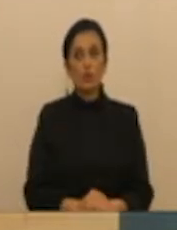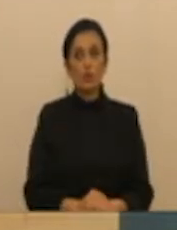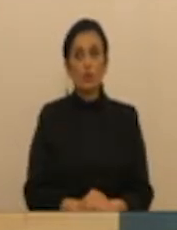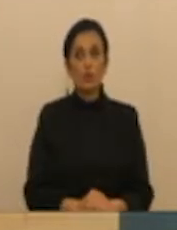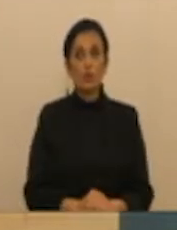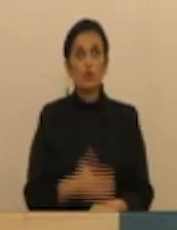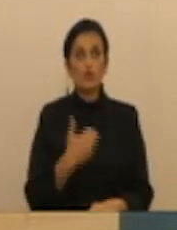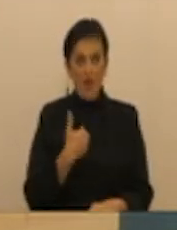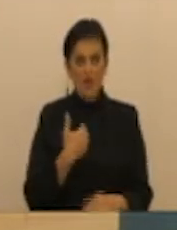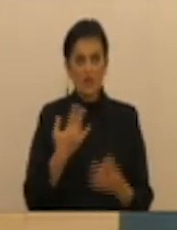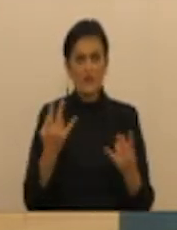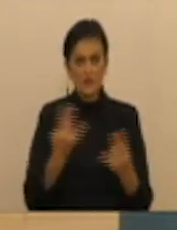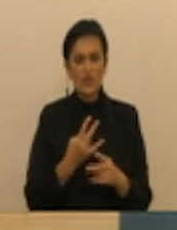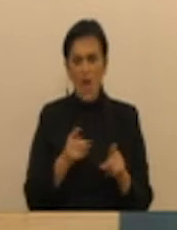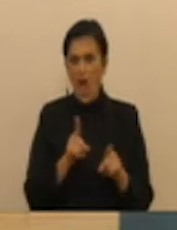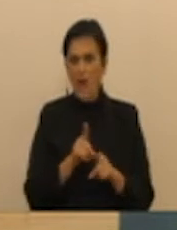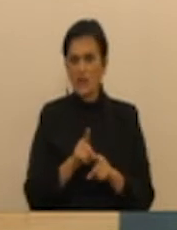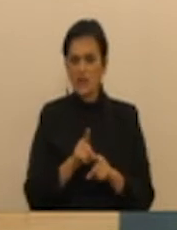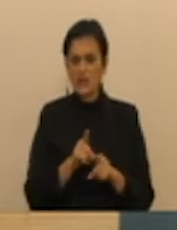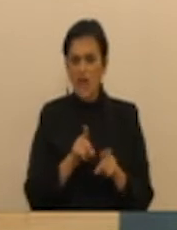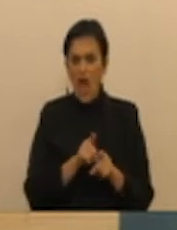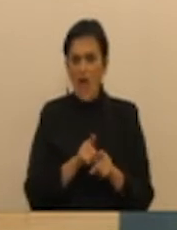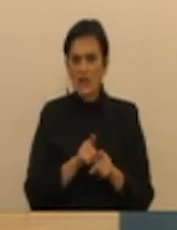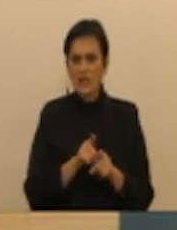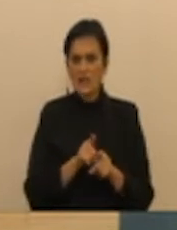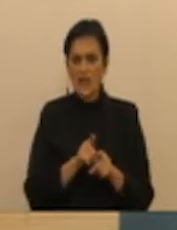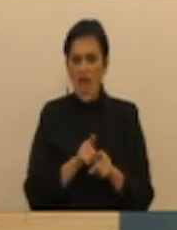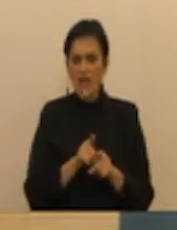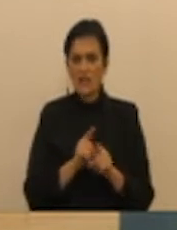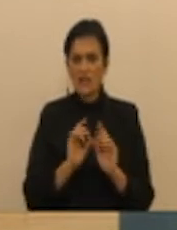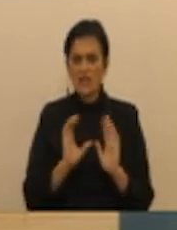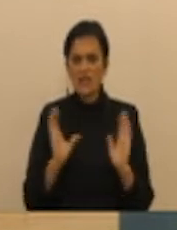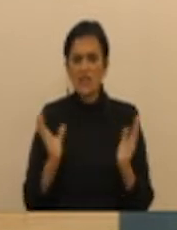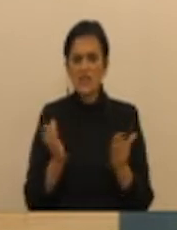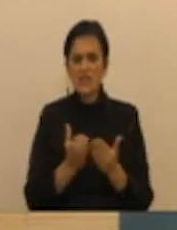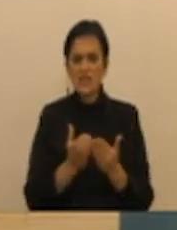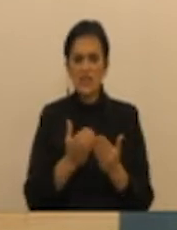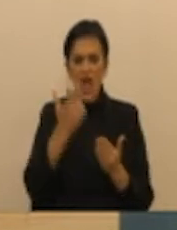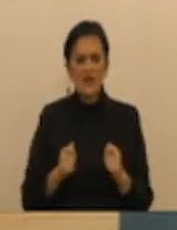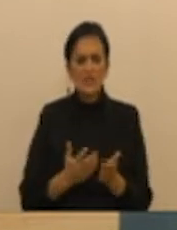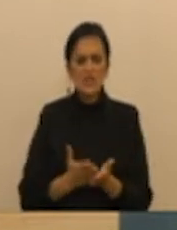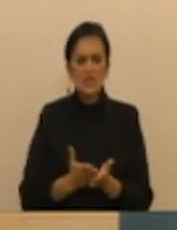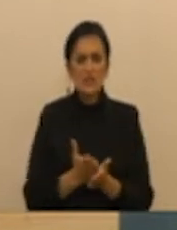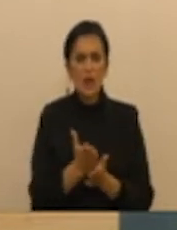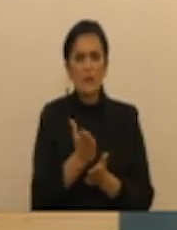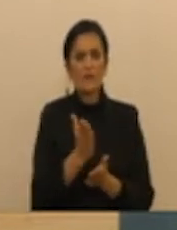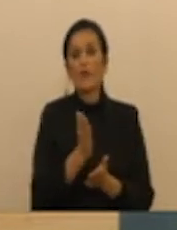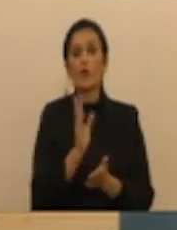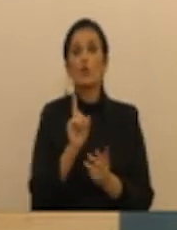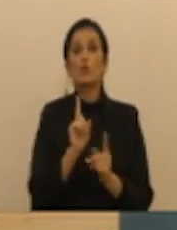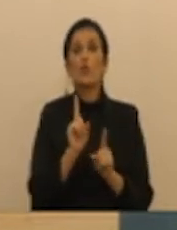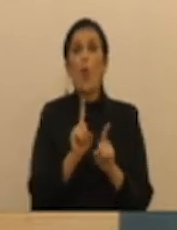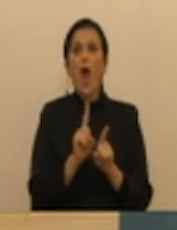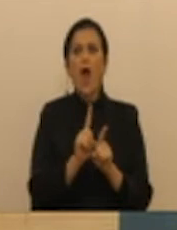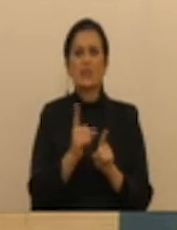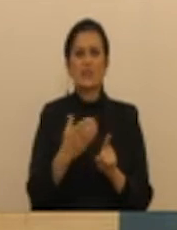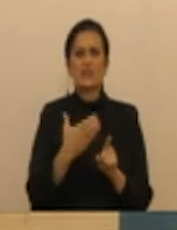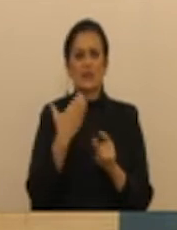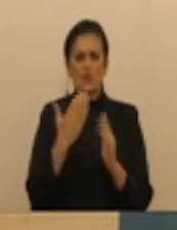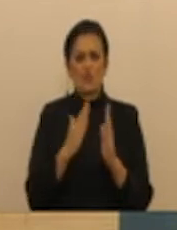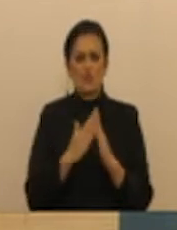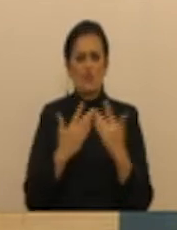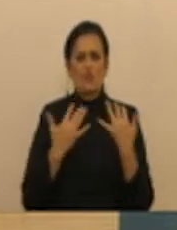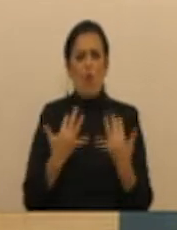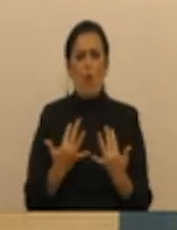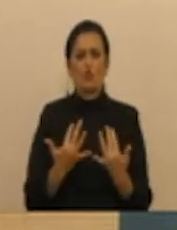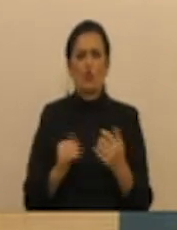გვიღირს რომ ასეთი გაერთიანებისთვის ასეთ თავგანწირული სწრაფა რომელიც ასეთ კაბალურ მოთხოვნებს ვიყენებს